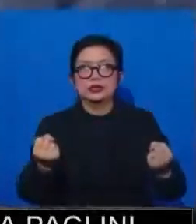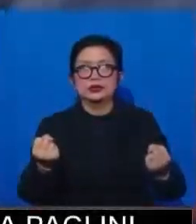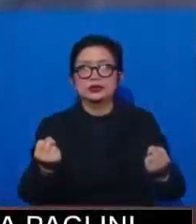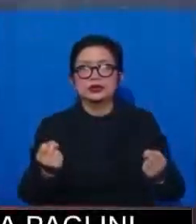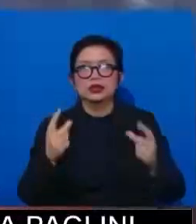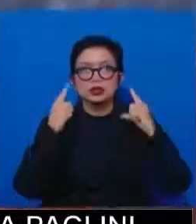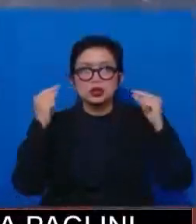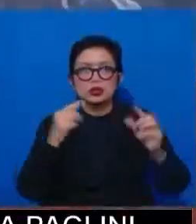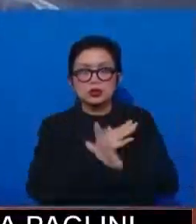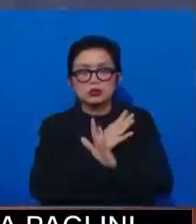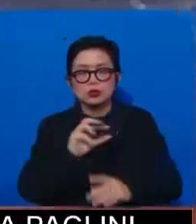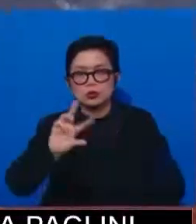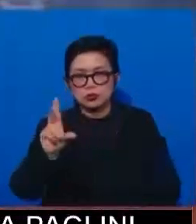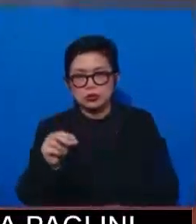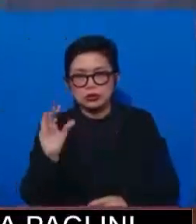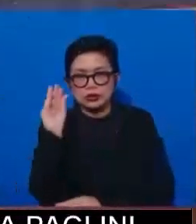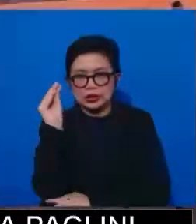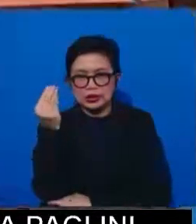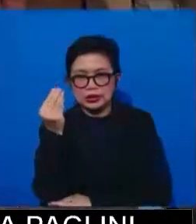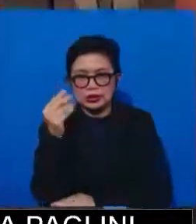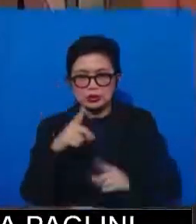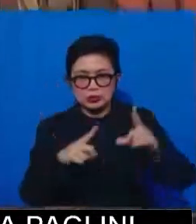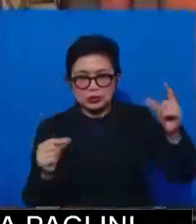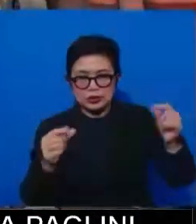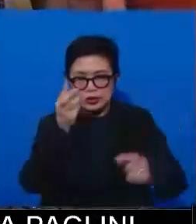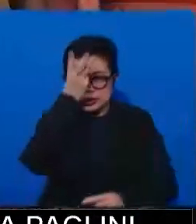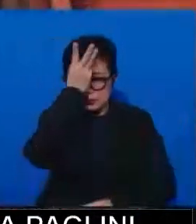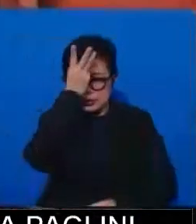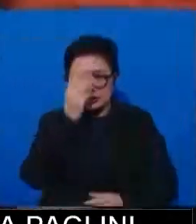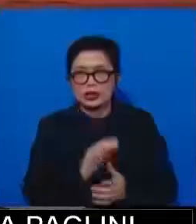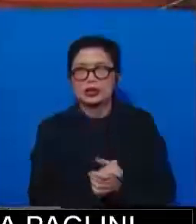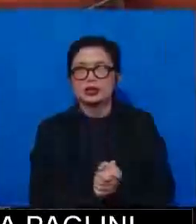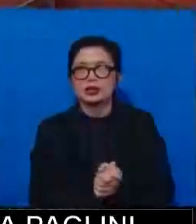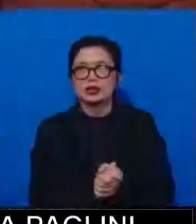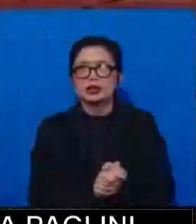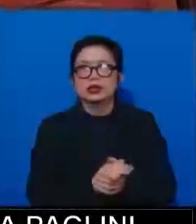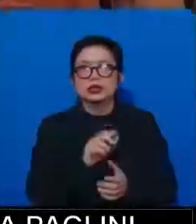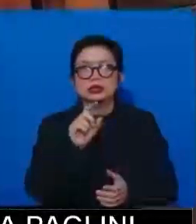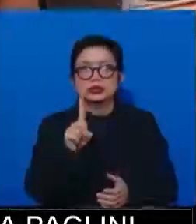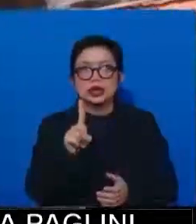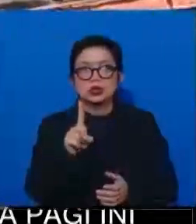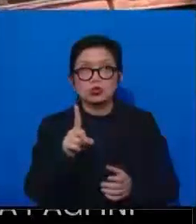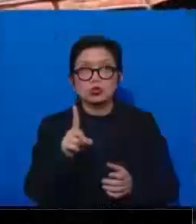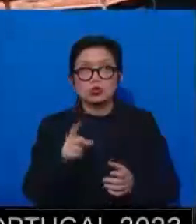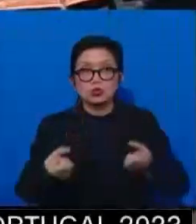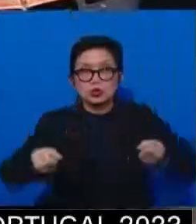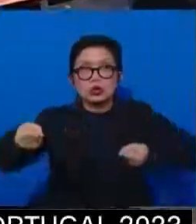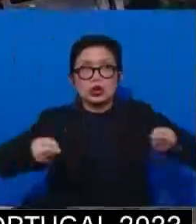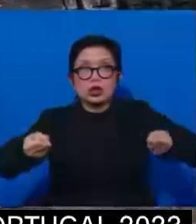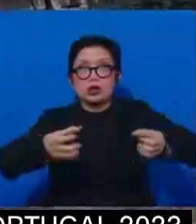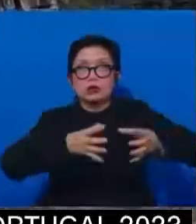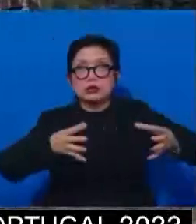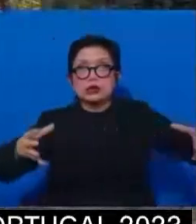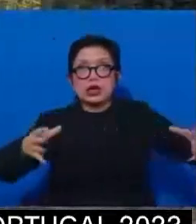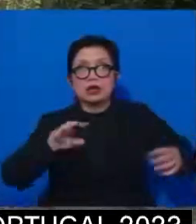Jawa Timur, Jawa Barat, Jakarta hingga ke Sumatera dan Kalimantan, pengiriman minimal 1 tronton dengan kapasitas angkut